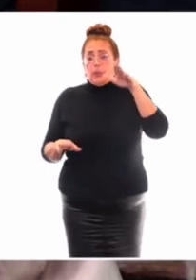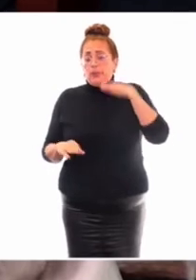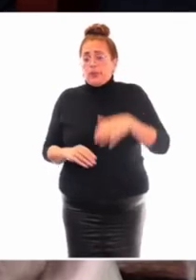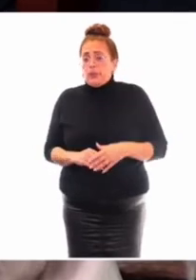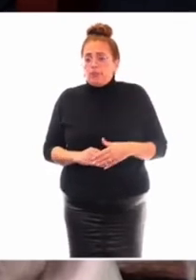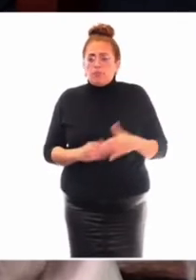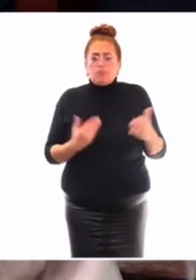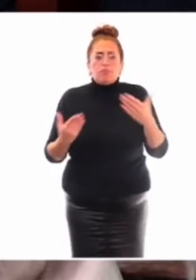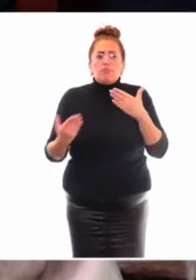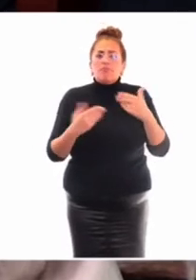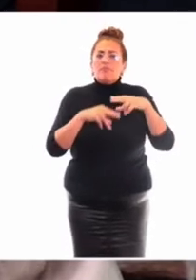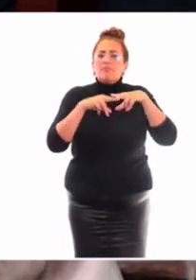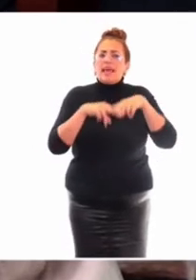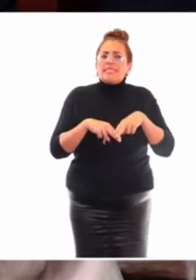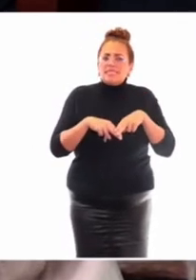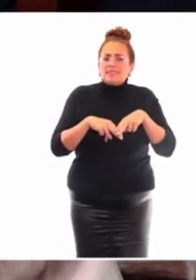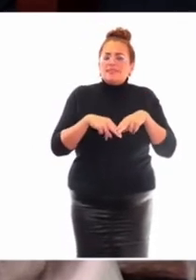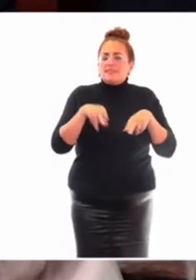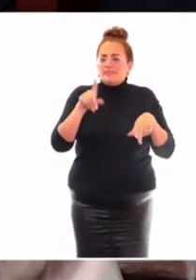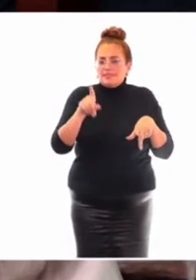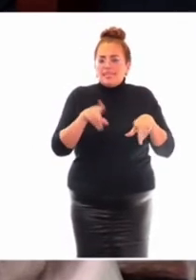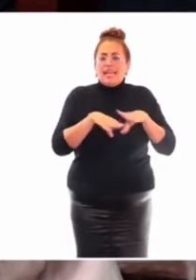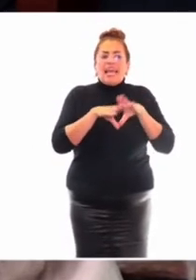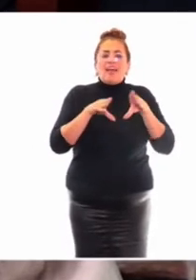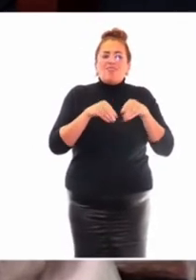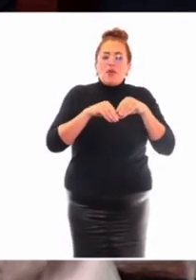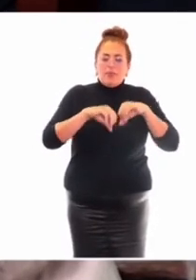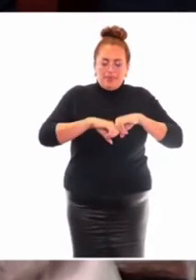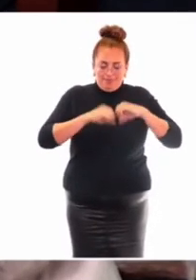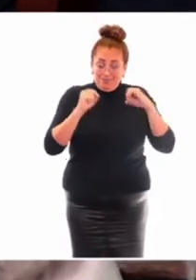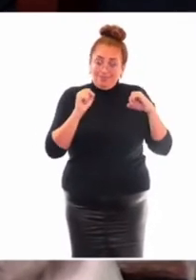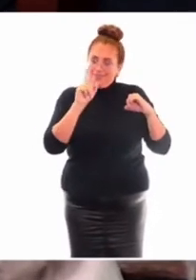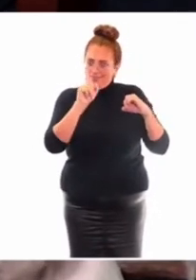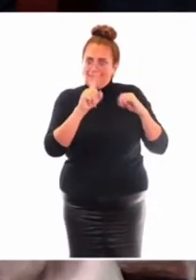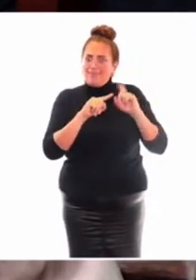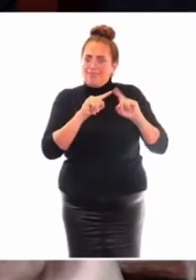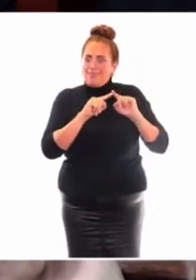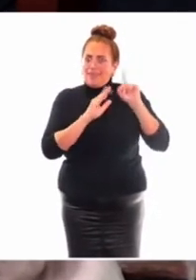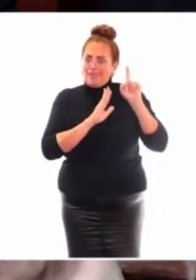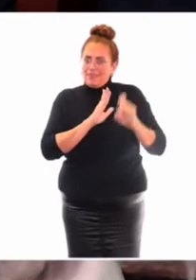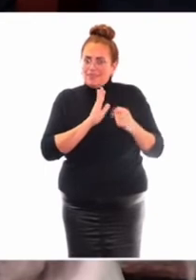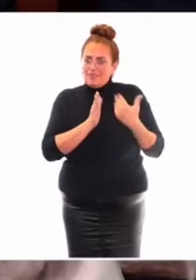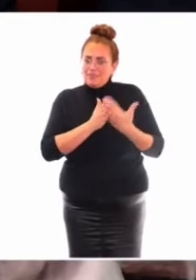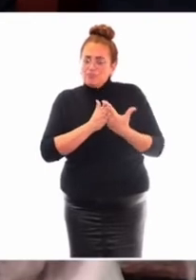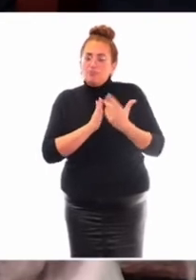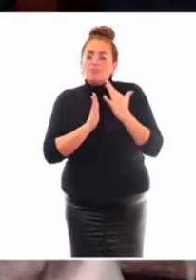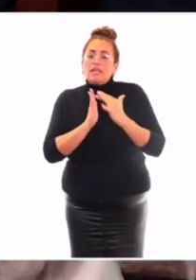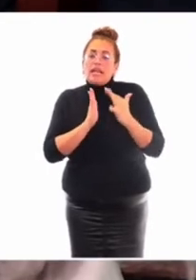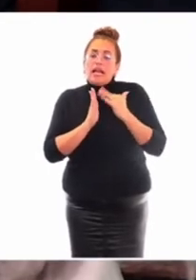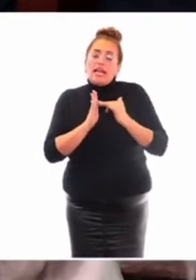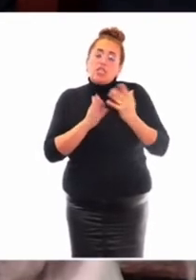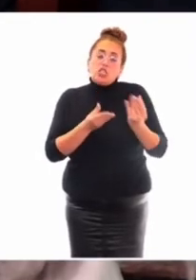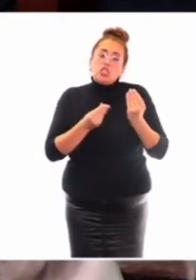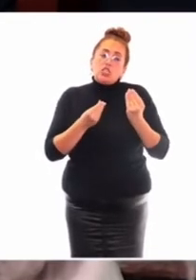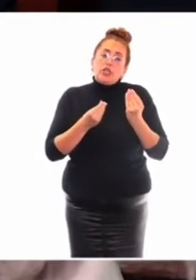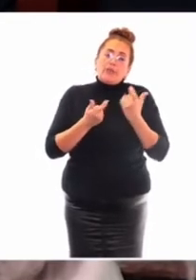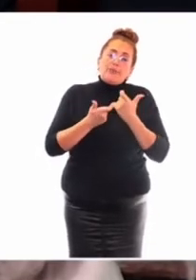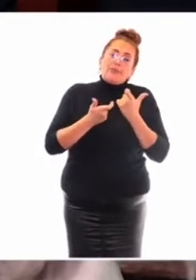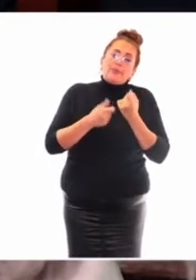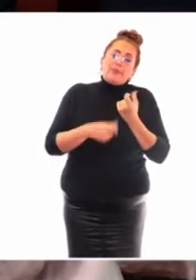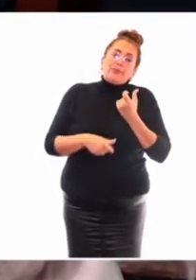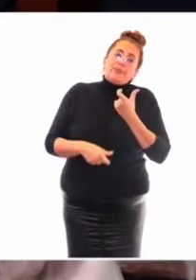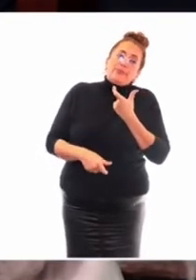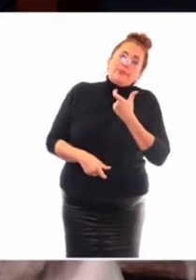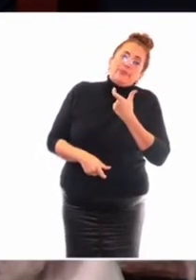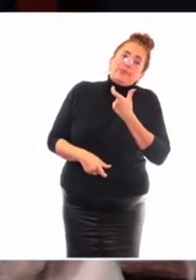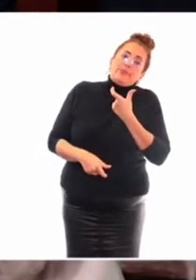supérieures au nombre de familles. Voilà ce que nous vous disons. Concernant les crèches, bon, je souris presque en écoutant